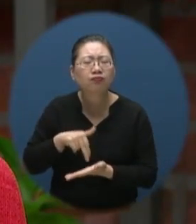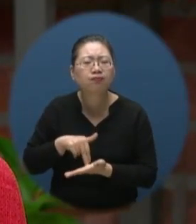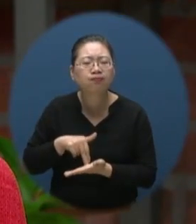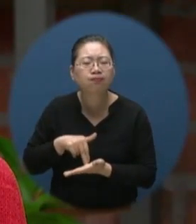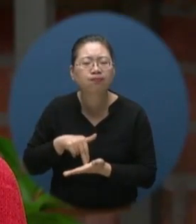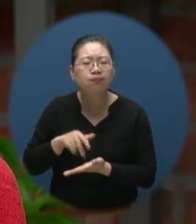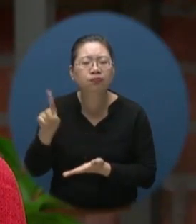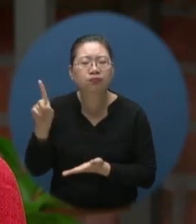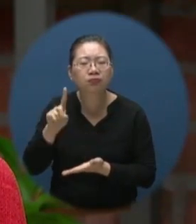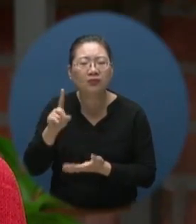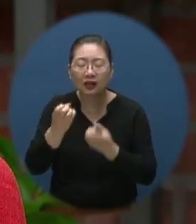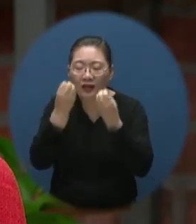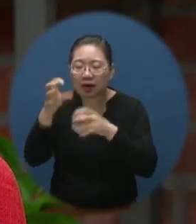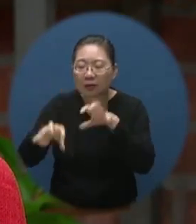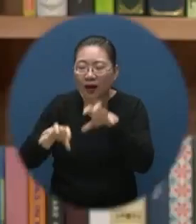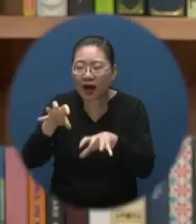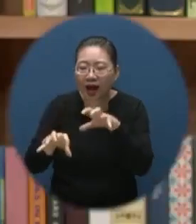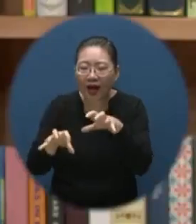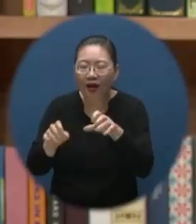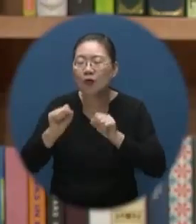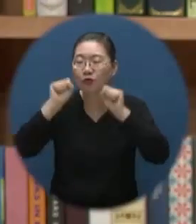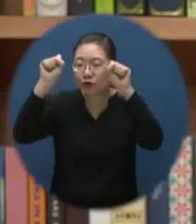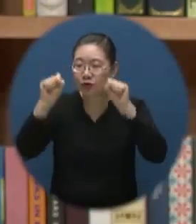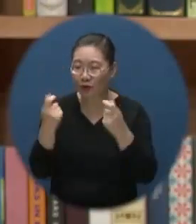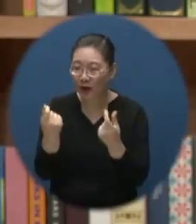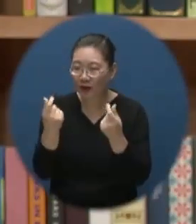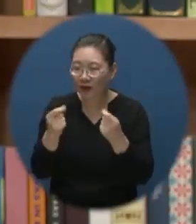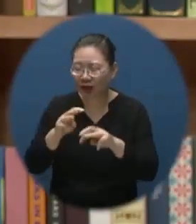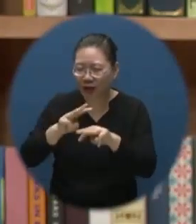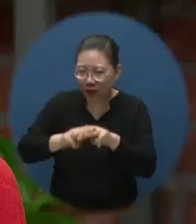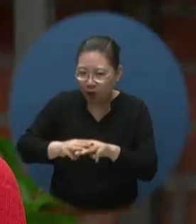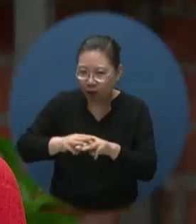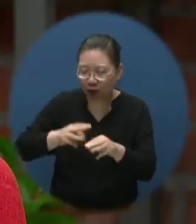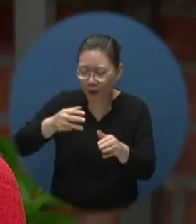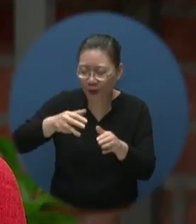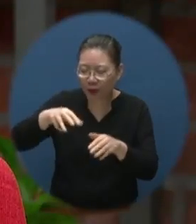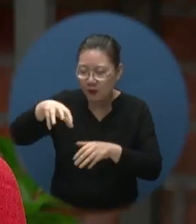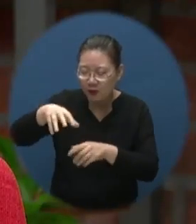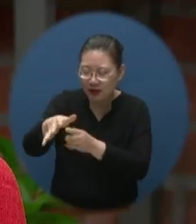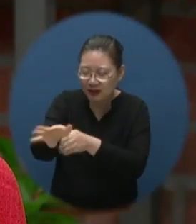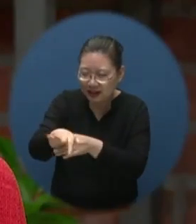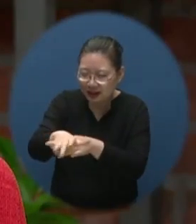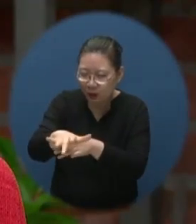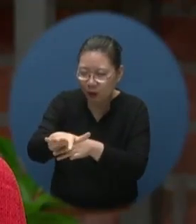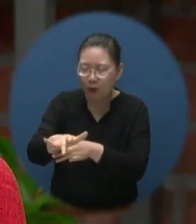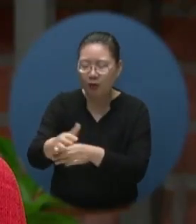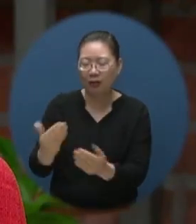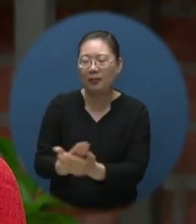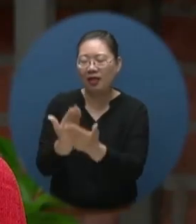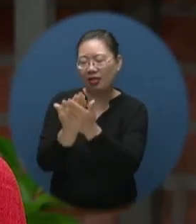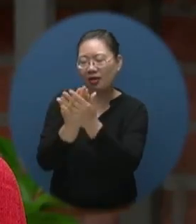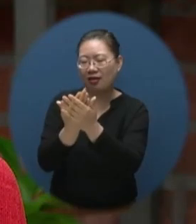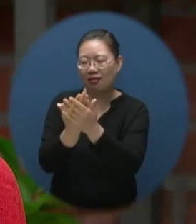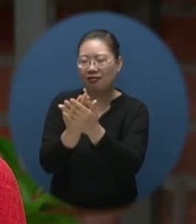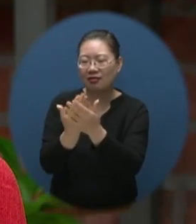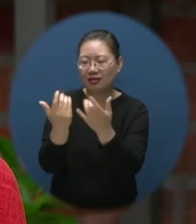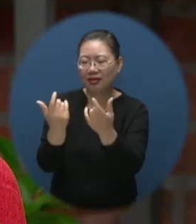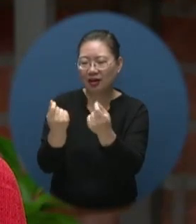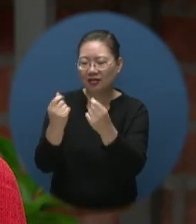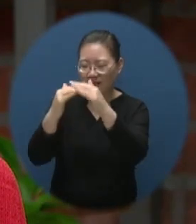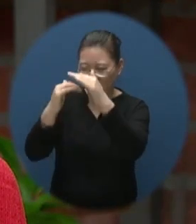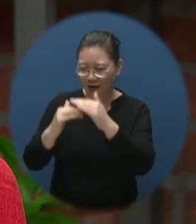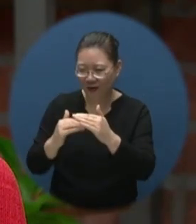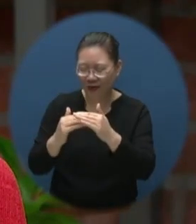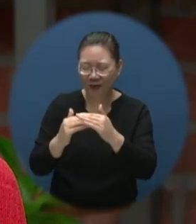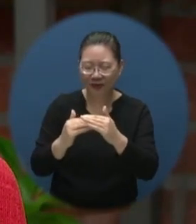우리 왜 새마을 사업 뭐 이런 거 했죠? 농촌 개량. 예, 예. 아. 그런 거를 이제 비슷해요. 예,